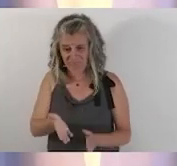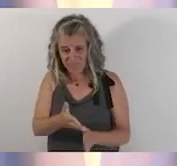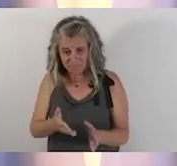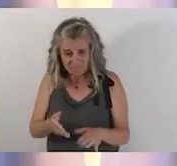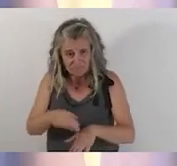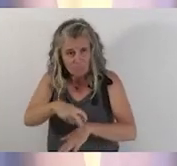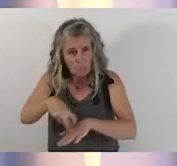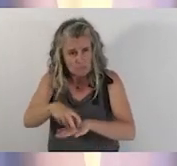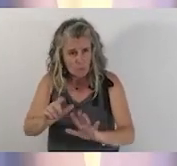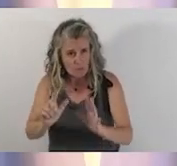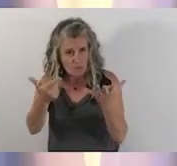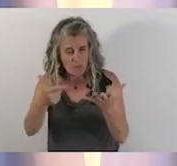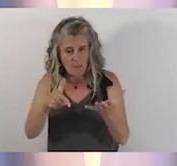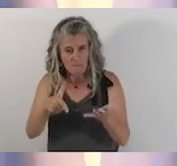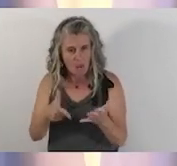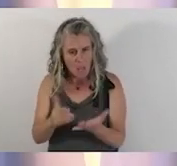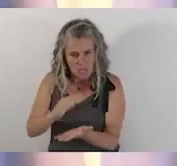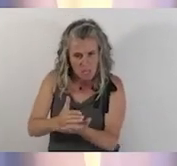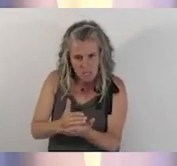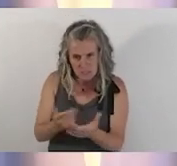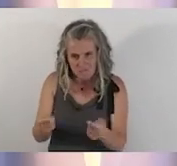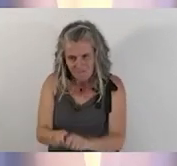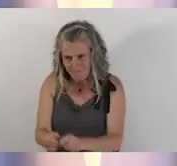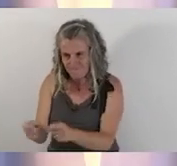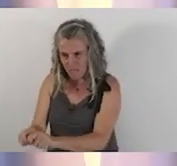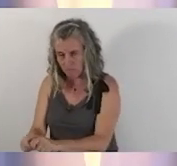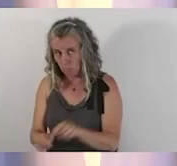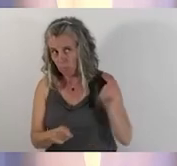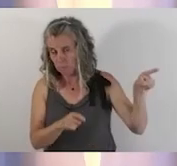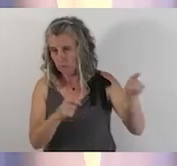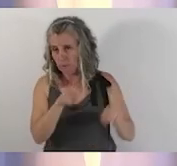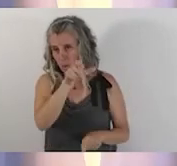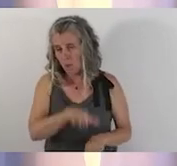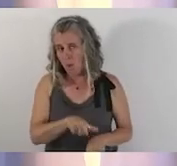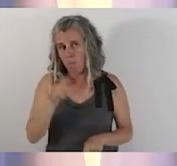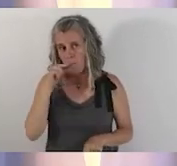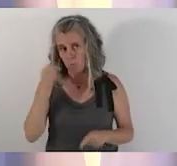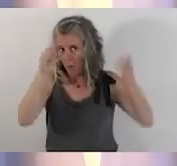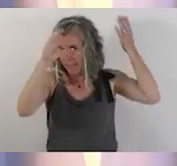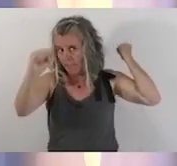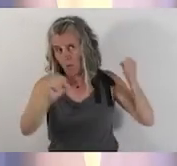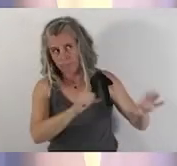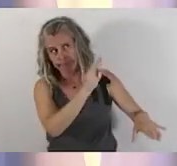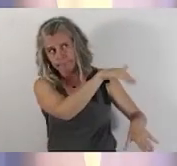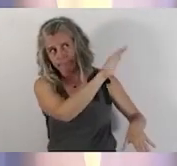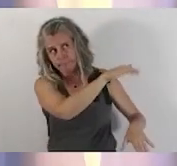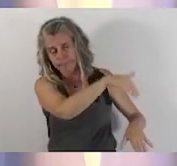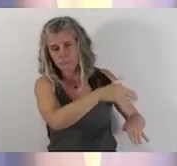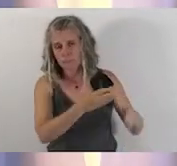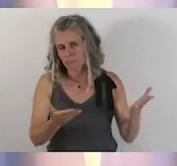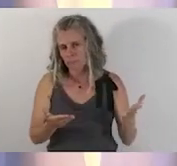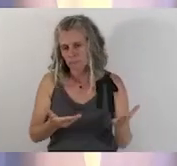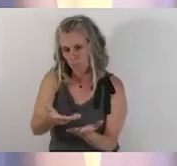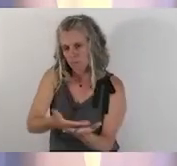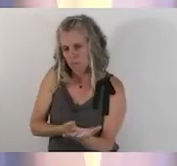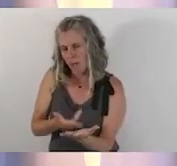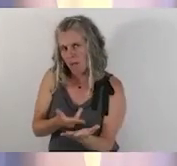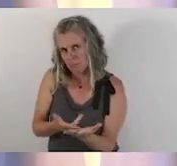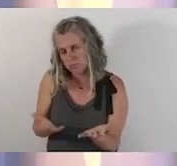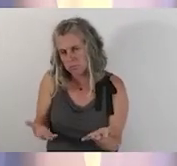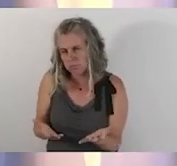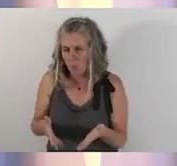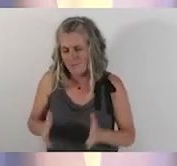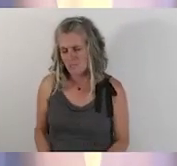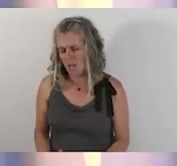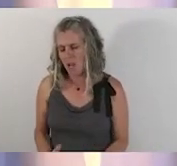arrondissement. Donc c'est une interpellation à monsieur le recteur. Donc c'est un courrier un petit peu officiel et on a voulu lui donner une certaine solennité de